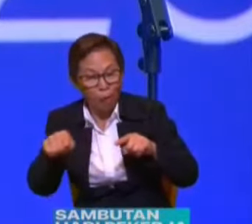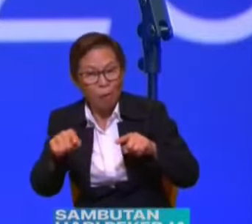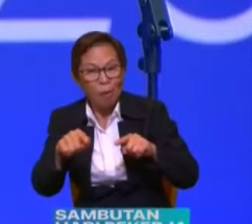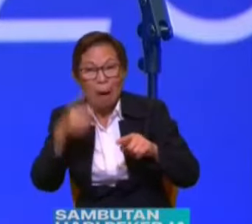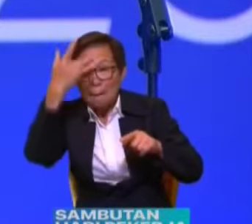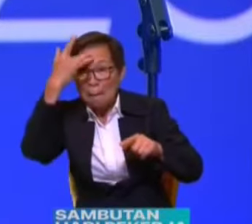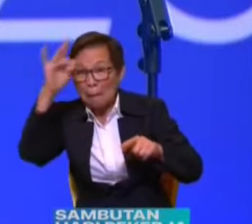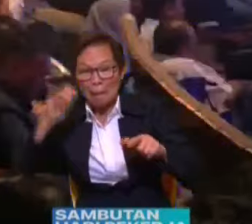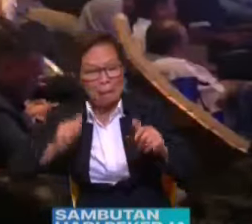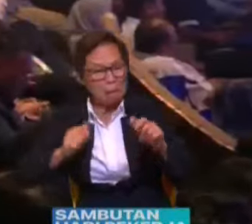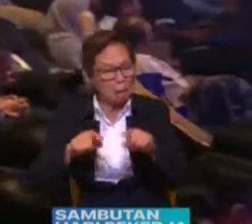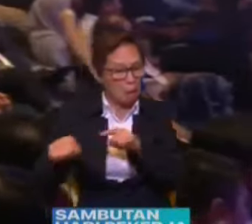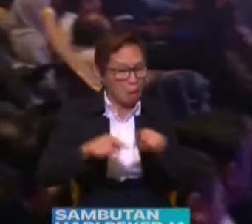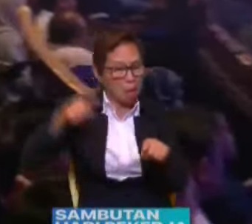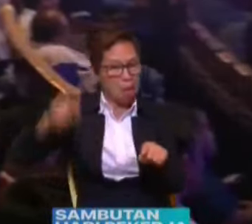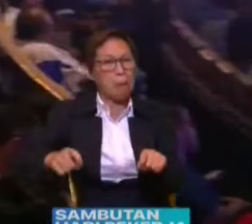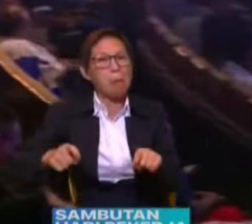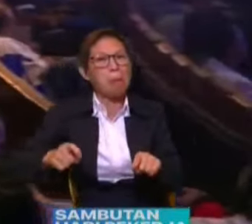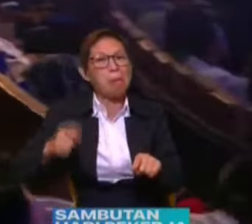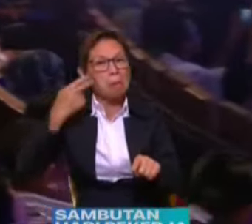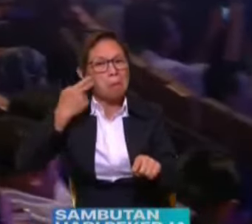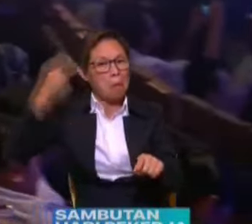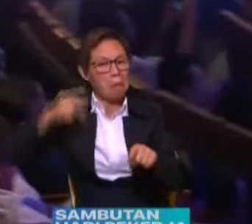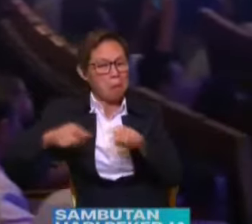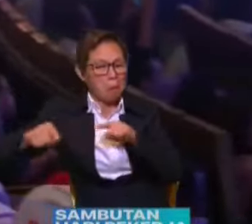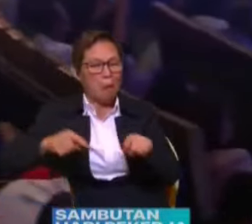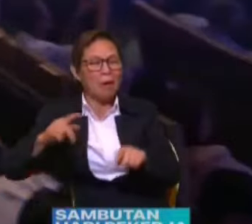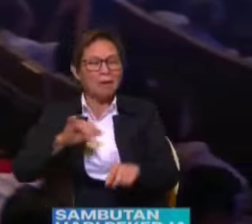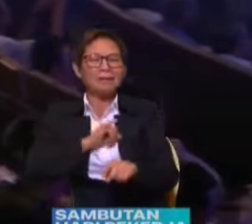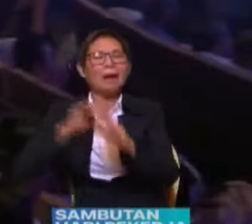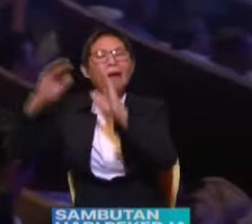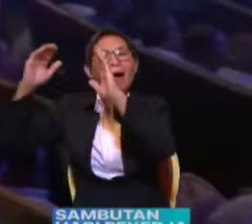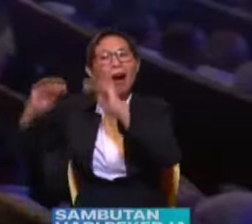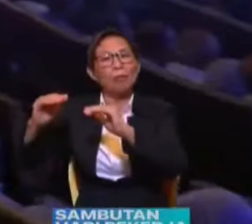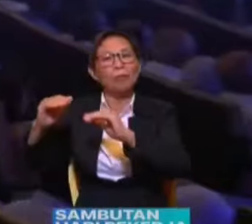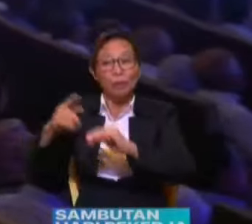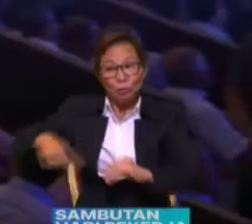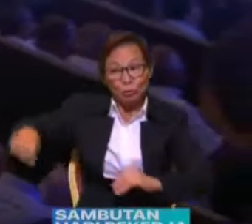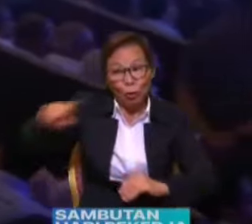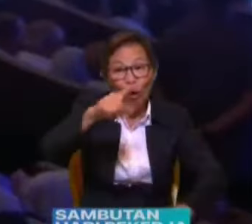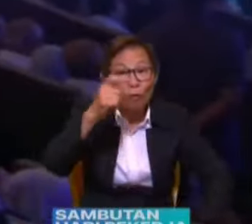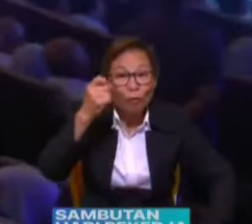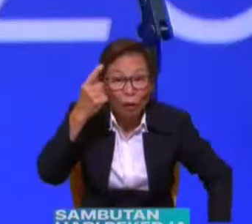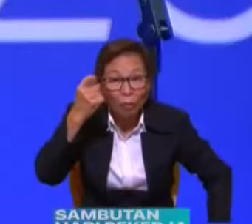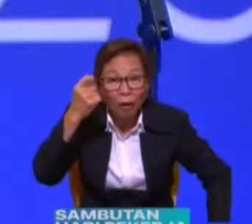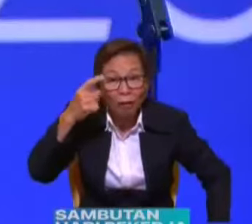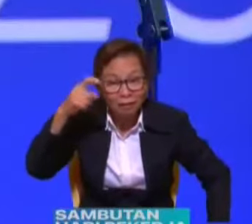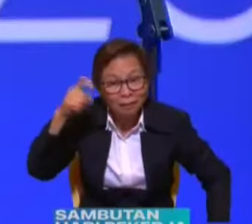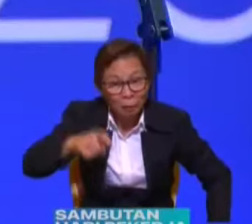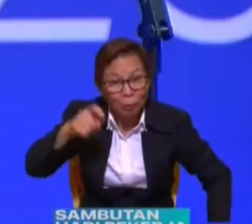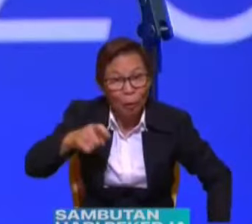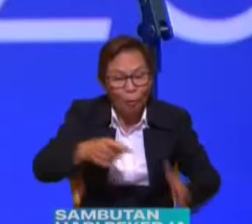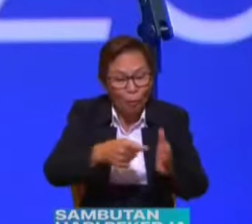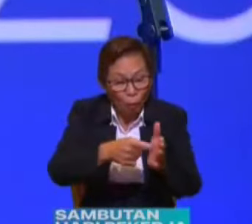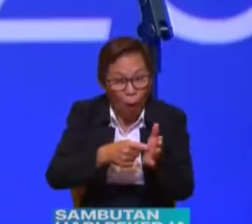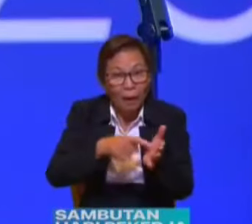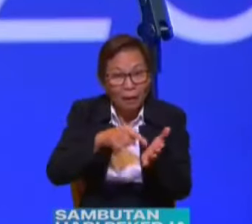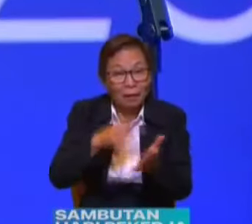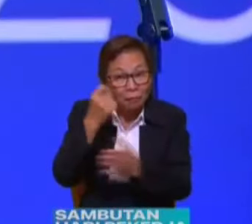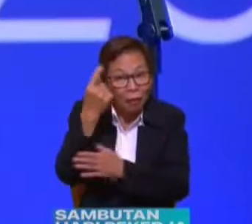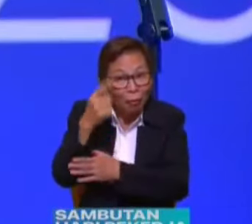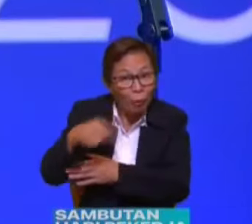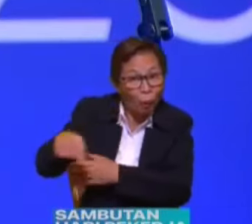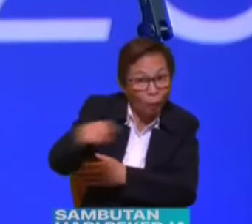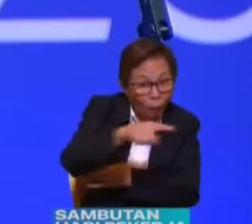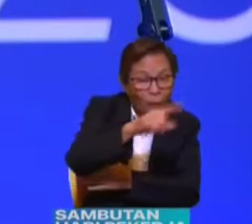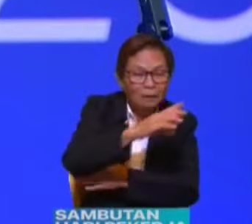kepintaran yang lebih. Jadi saya harap sudah faham tentang keperluan ini. Dan